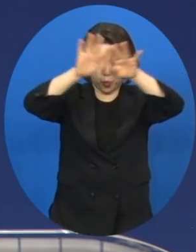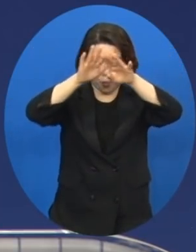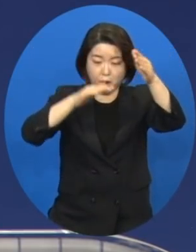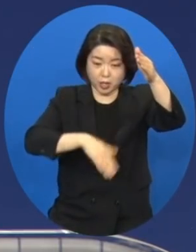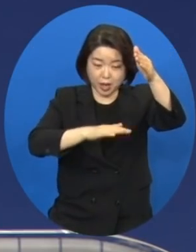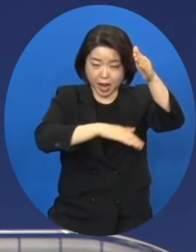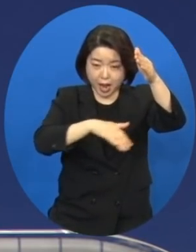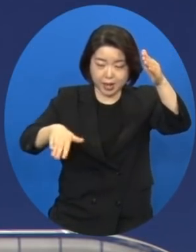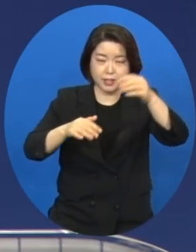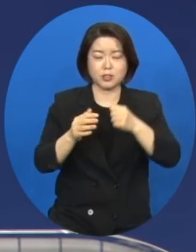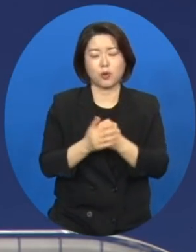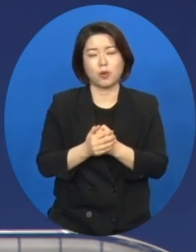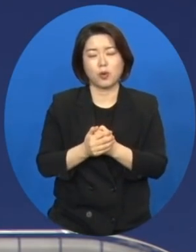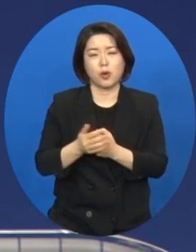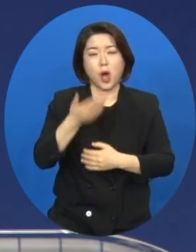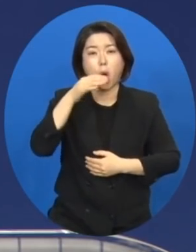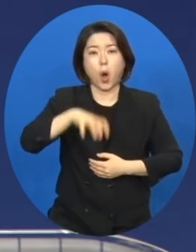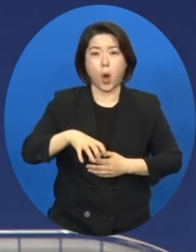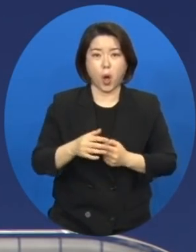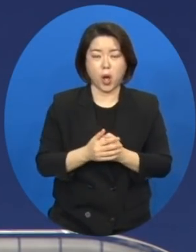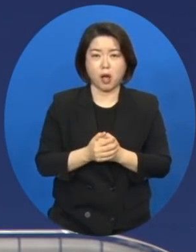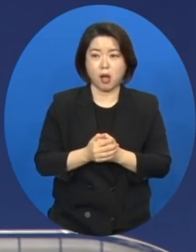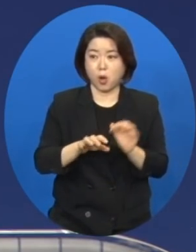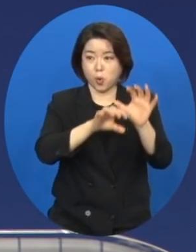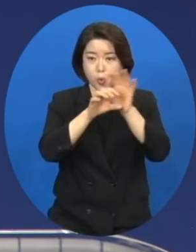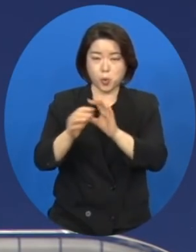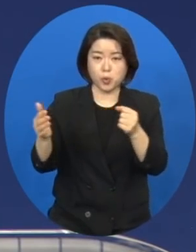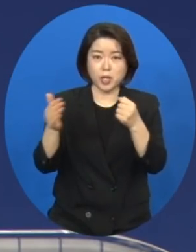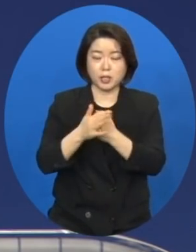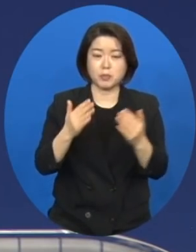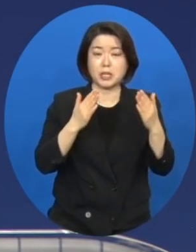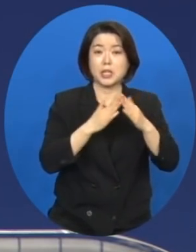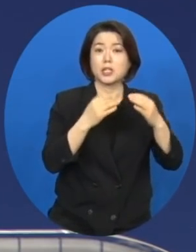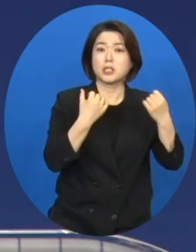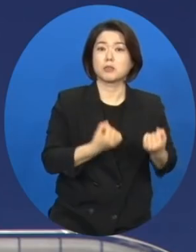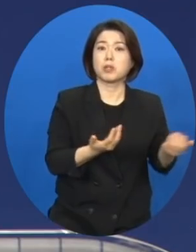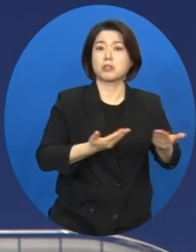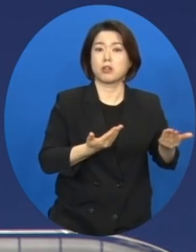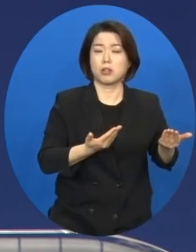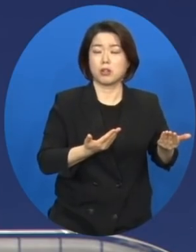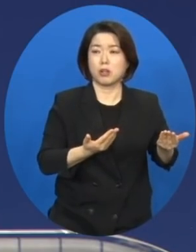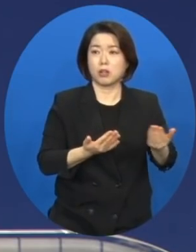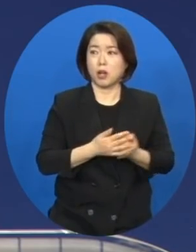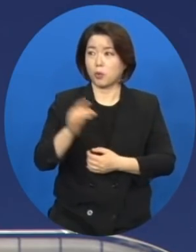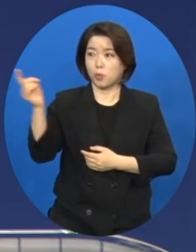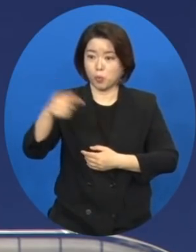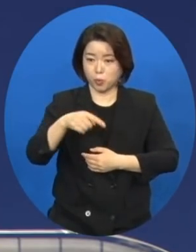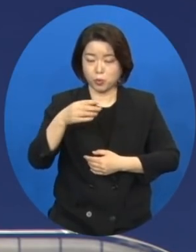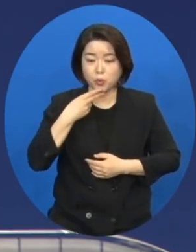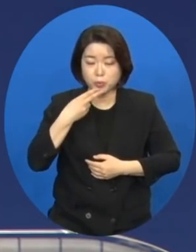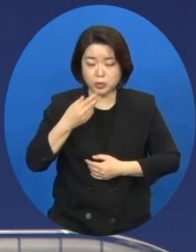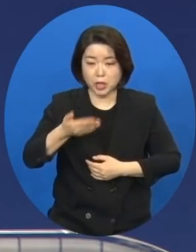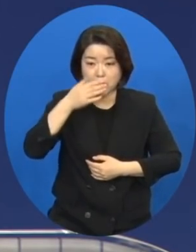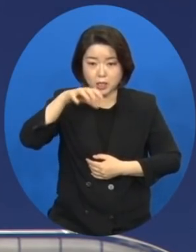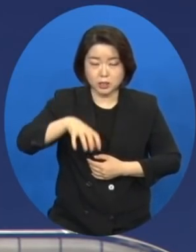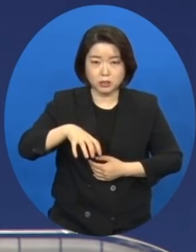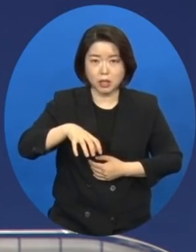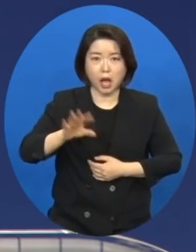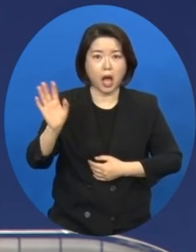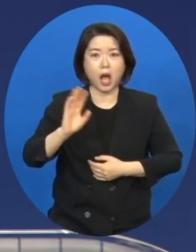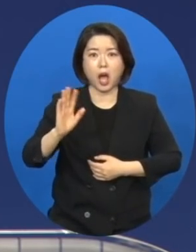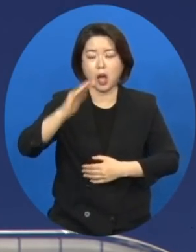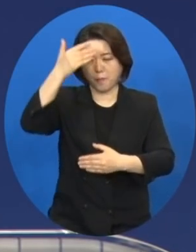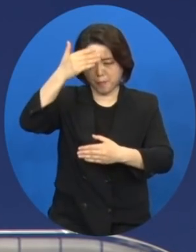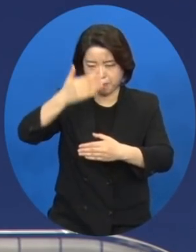터지니까 다 재택근무를 하니까 사람들이 나오질 않아요. 그러니까 레스토랑이 운영할 수가 없고 문을 다 닫아버렸습니다. 재정적인